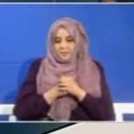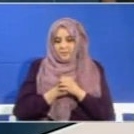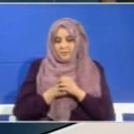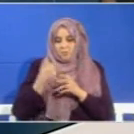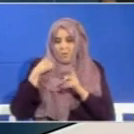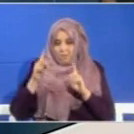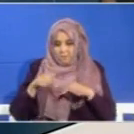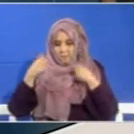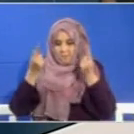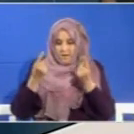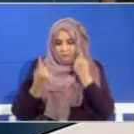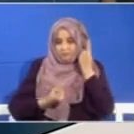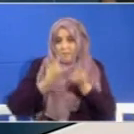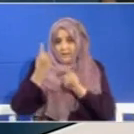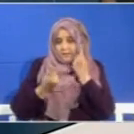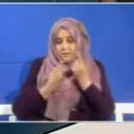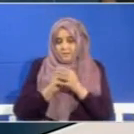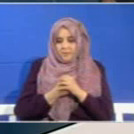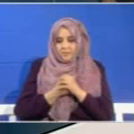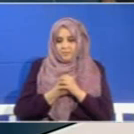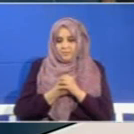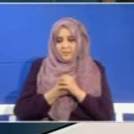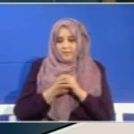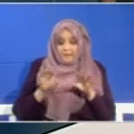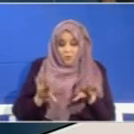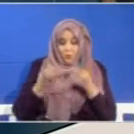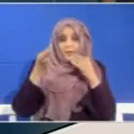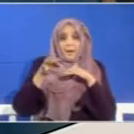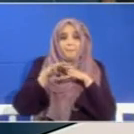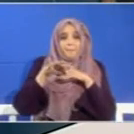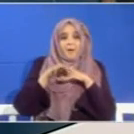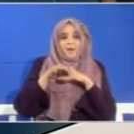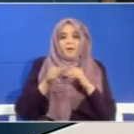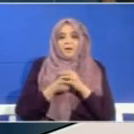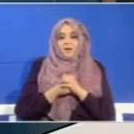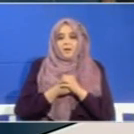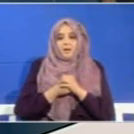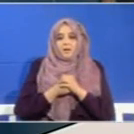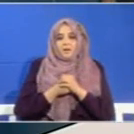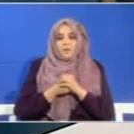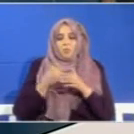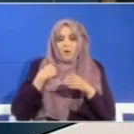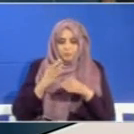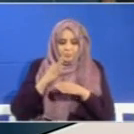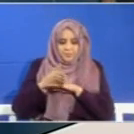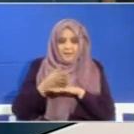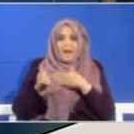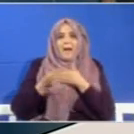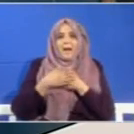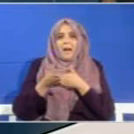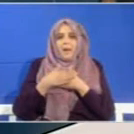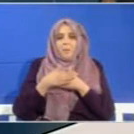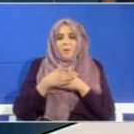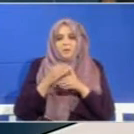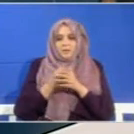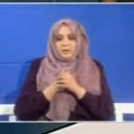للعرس عند واحد العامين والله. ايه. ولقيت خاتم. وشي لقيته كيما نقولوا مع الباب تلاصال، مع واحد